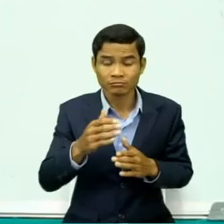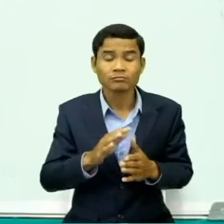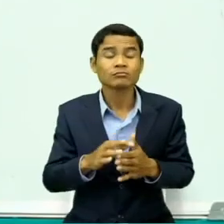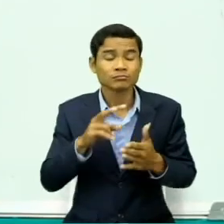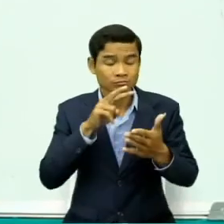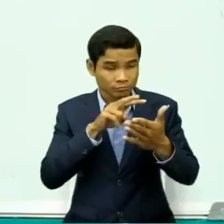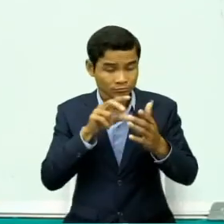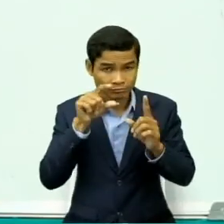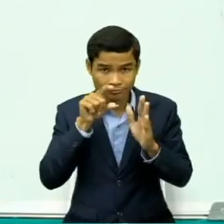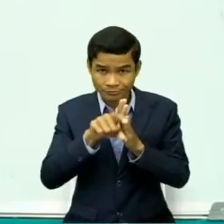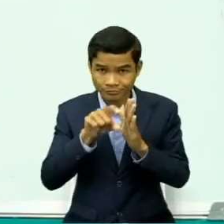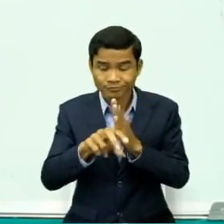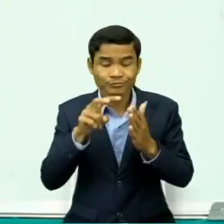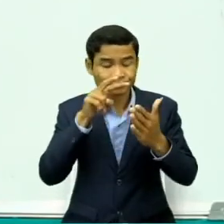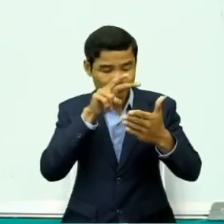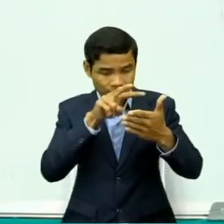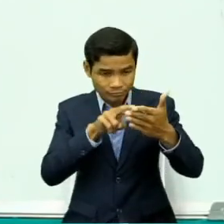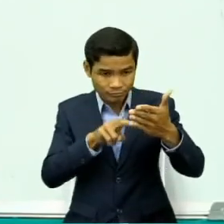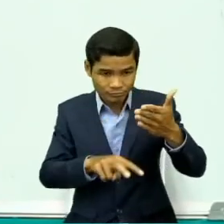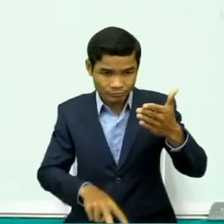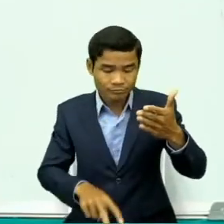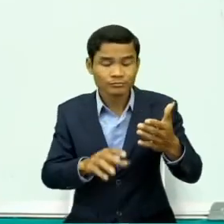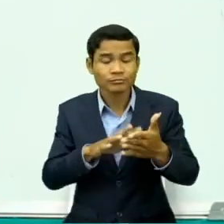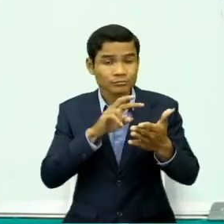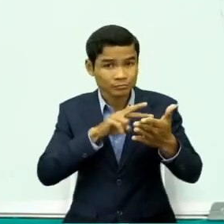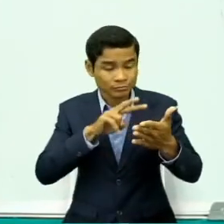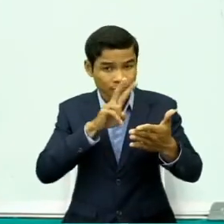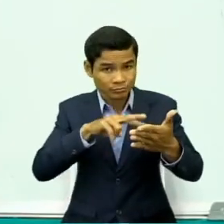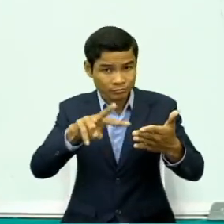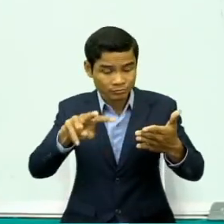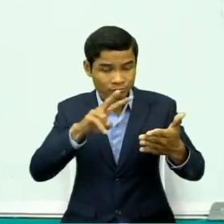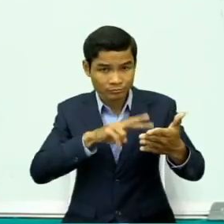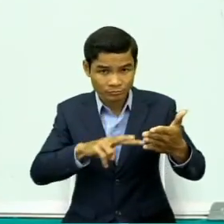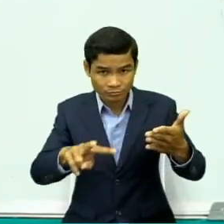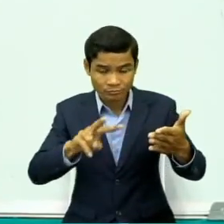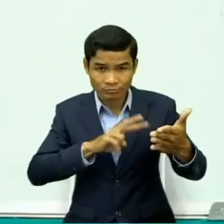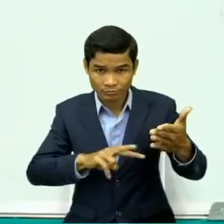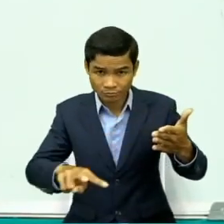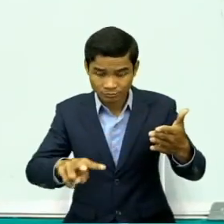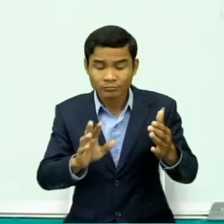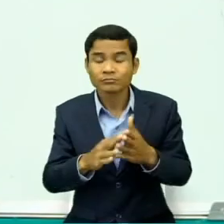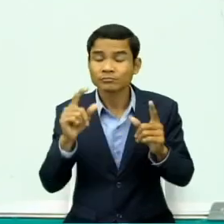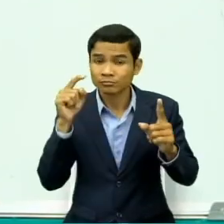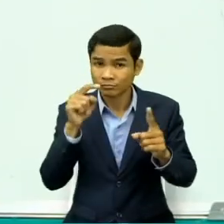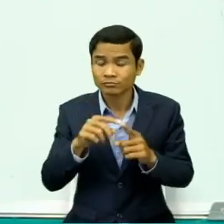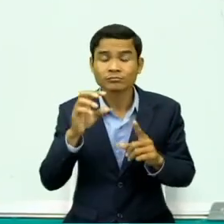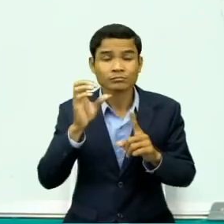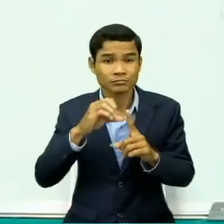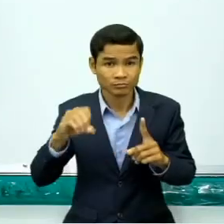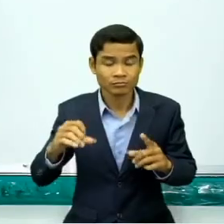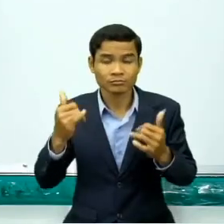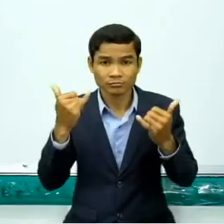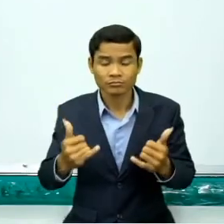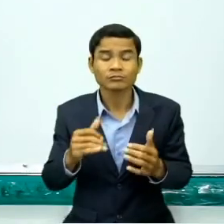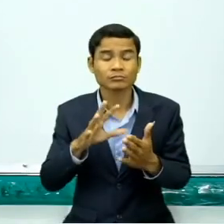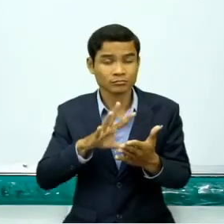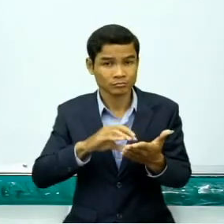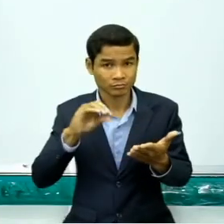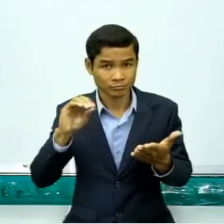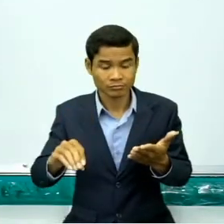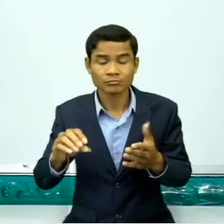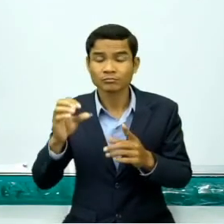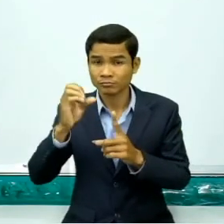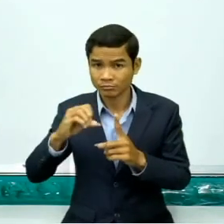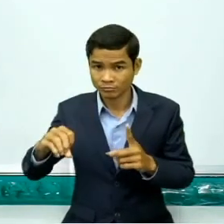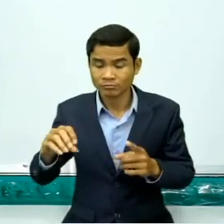nông trường máu là hồ đó đó là bà chà ai lấy nè cô ơi con chùm lông là bà